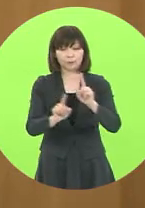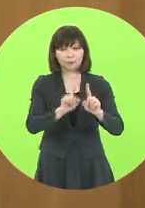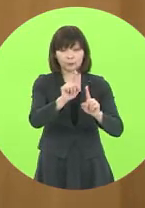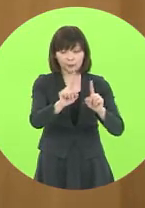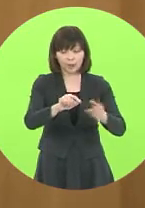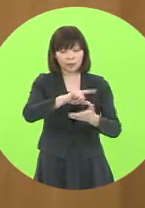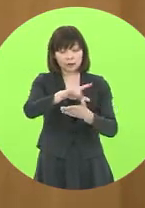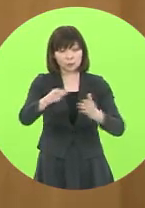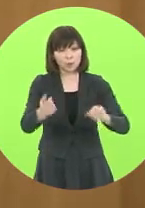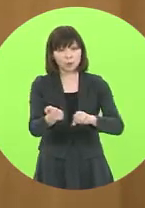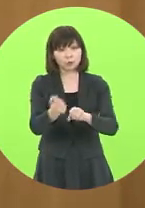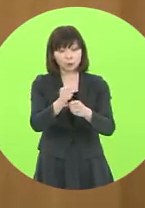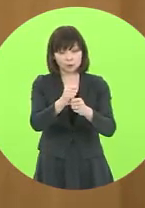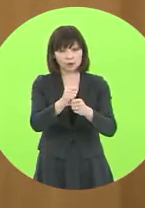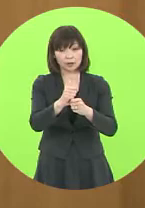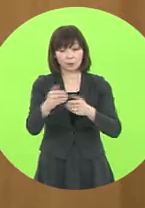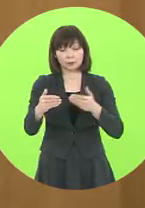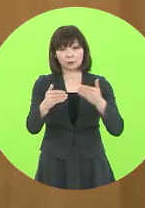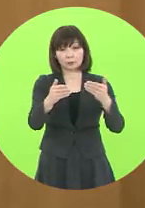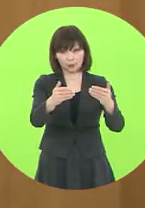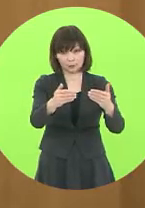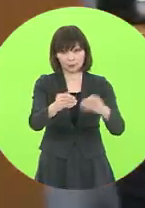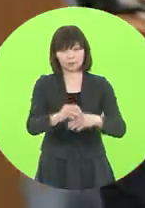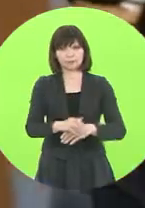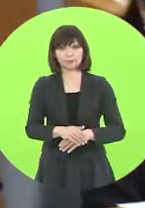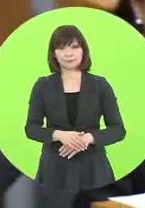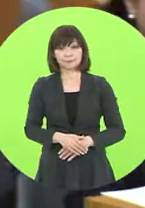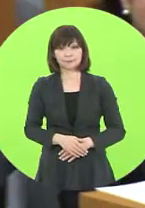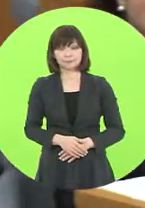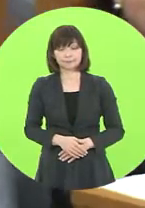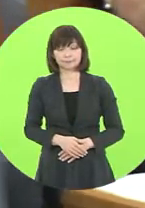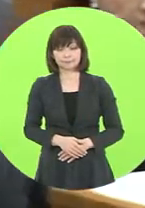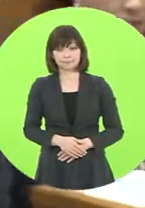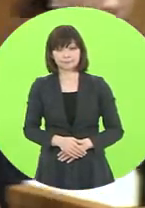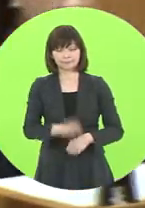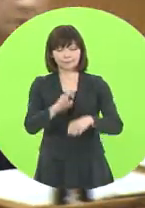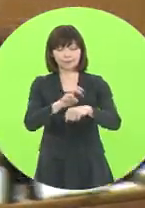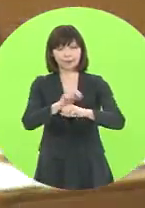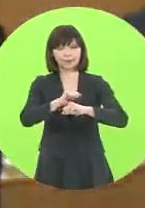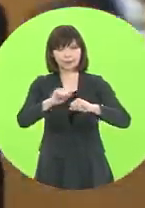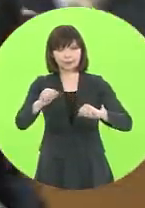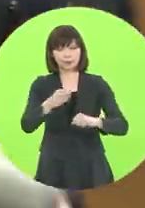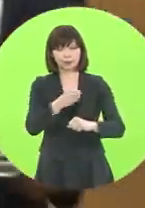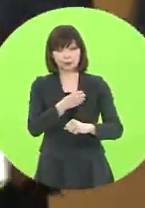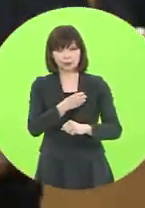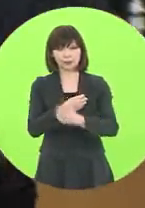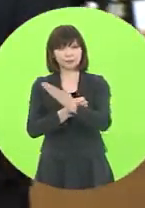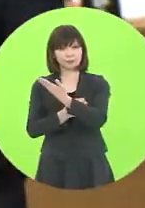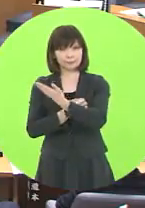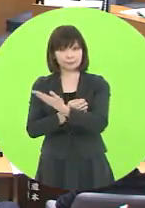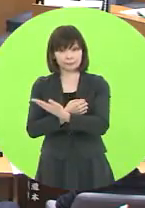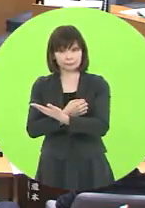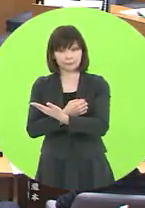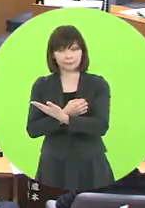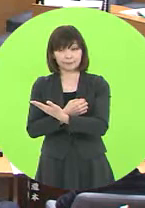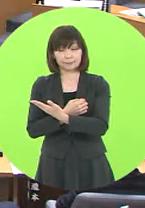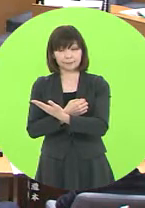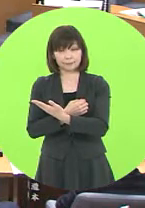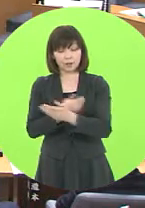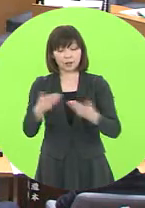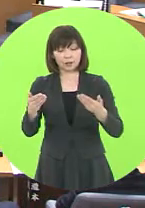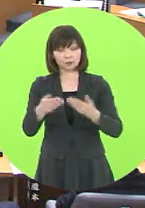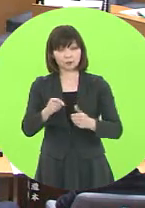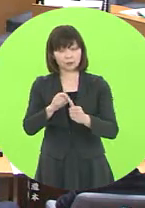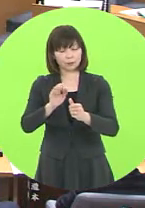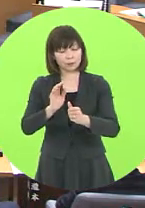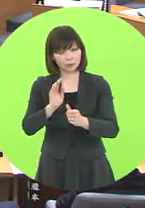組みをさらに加速させてまいります。 高広議員はご覧の質問と、就職氷